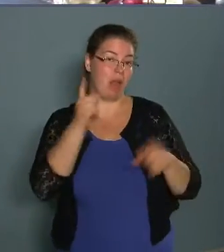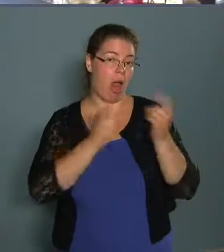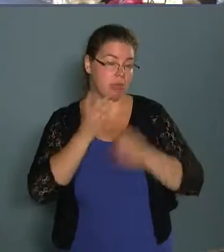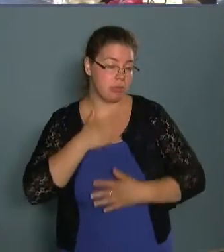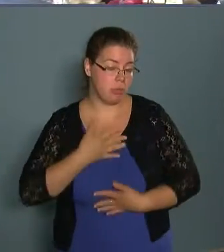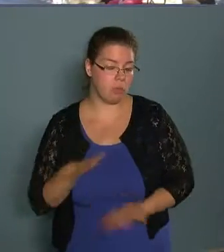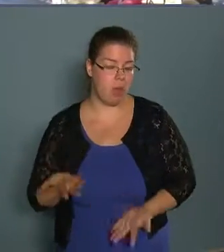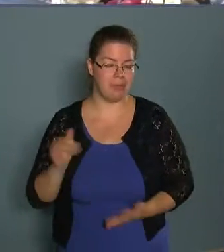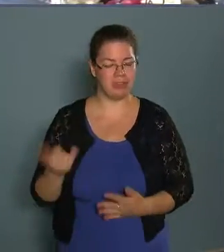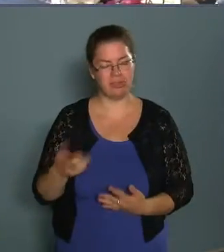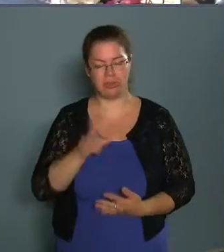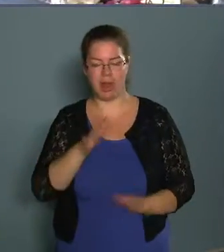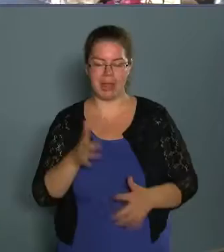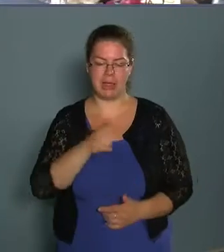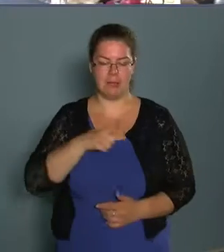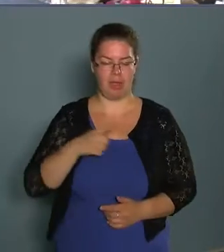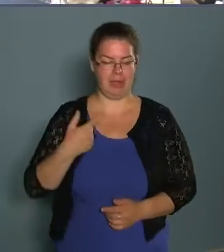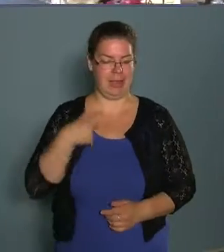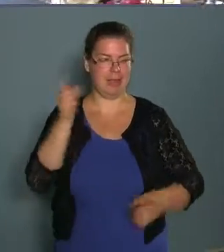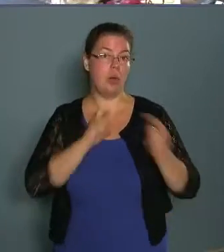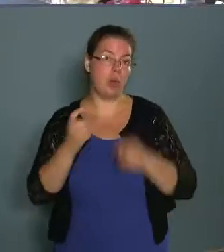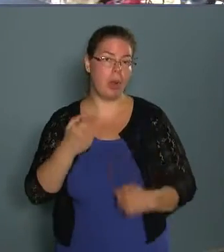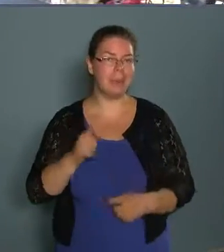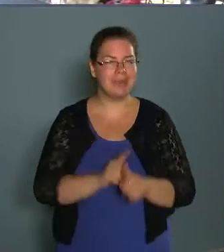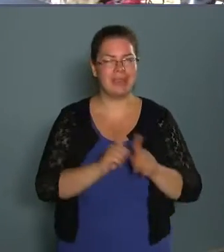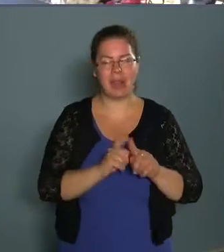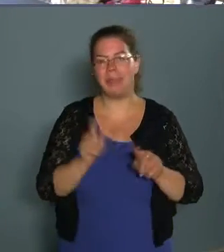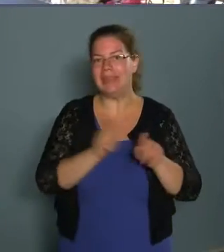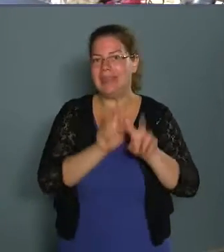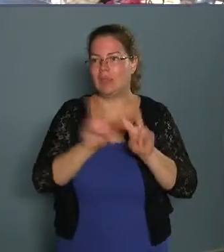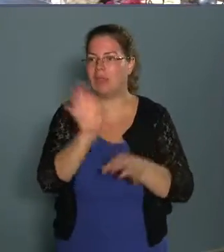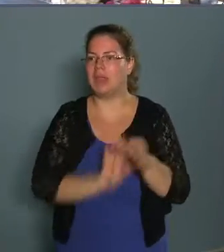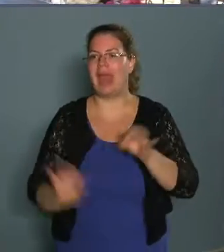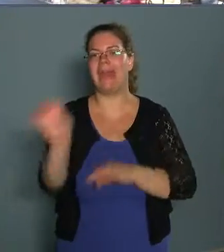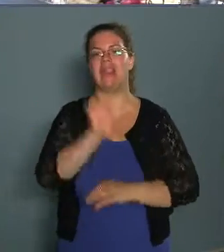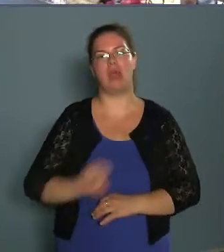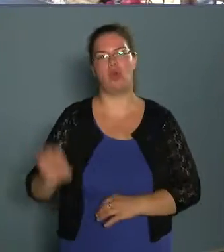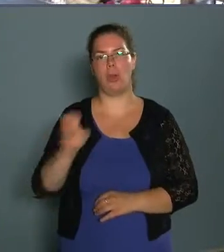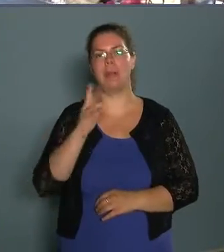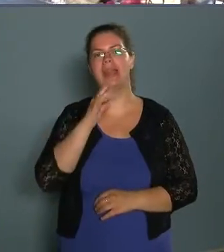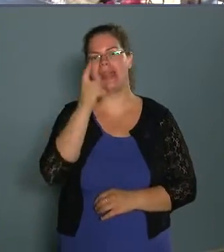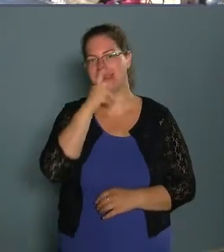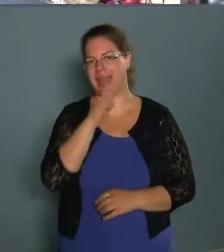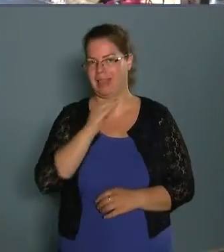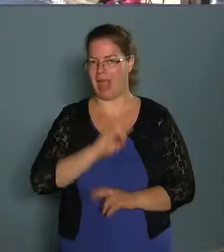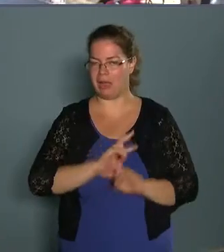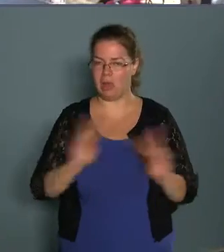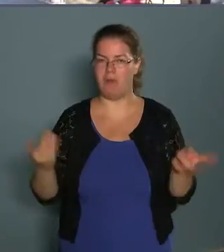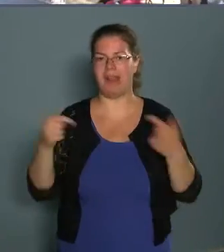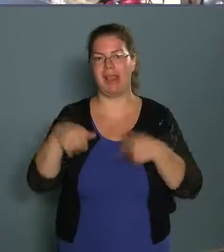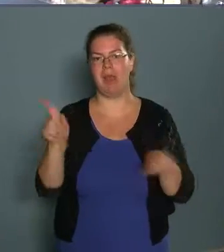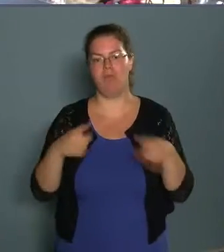talán nem csak én gondolom, így mondhatom, hogy ez így van, hogy egész Európában reneszánsza van ennek a